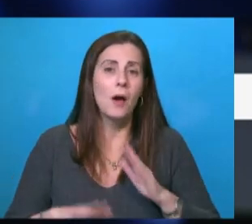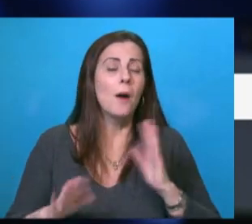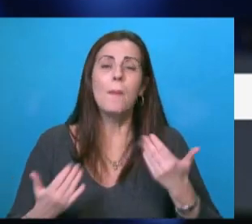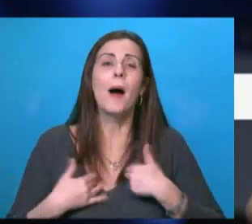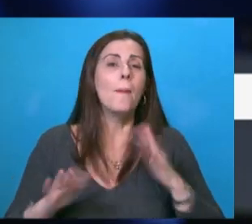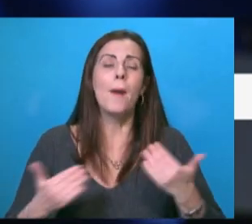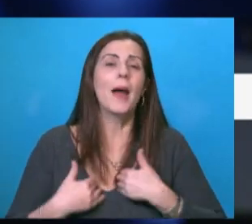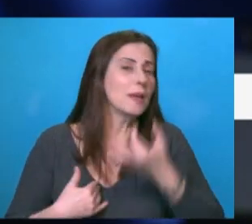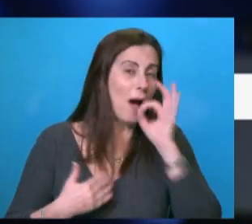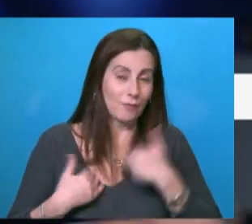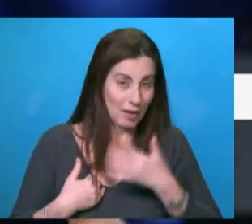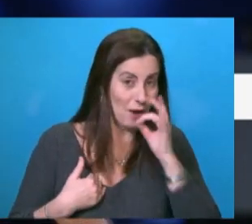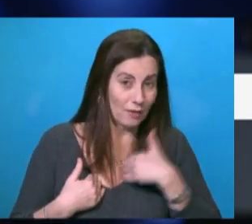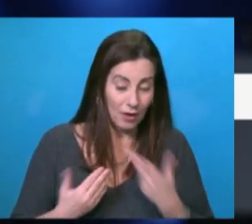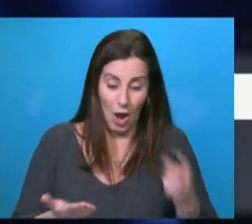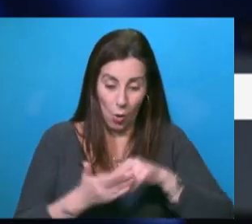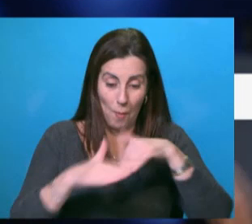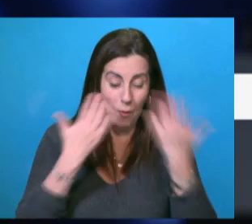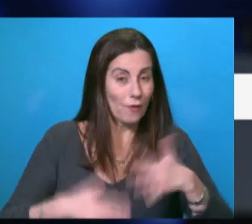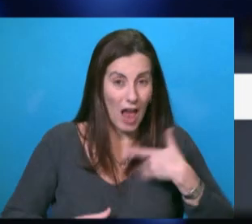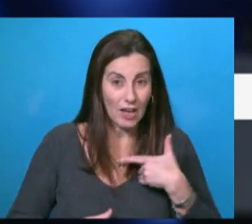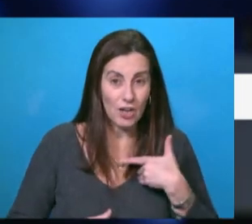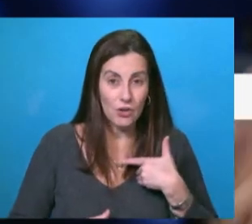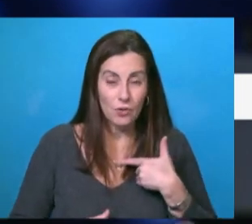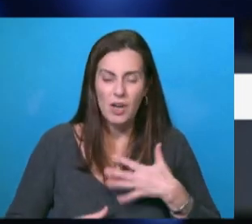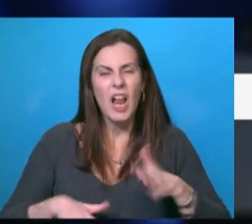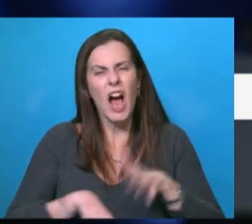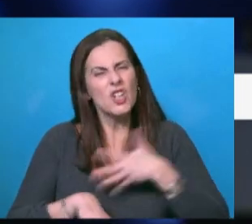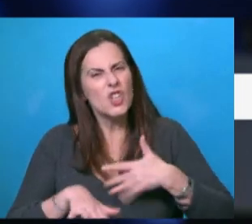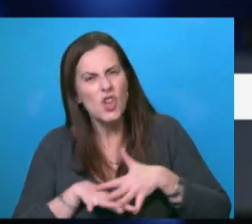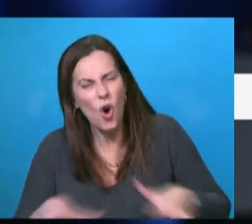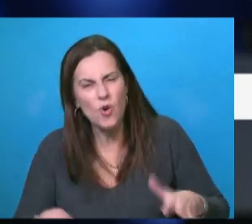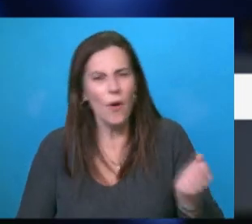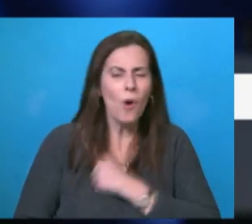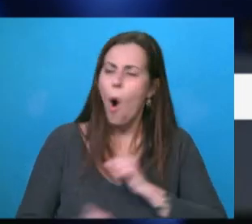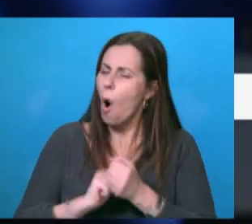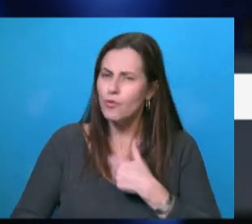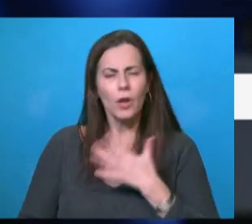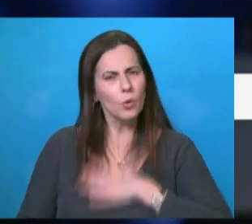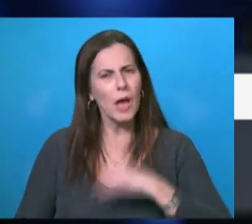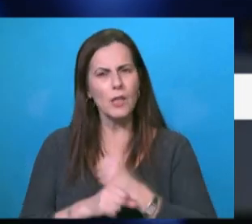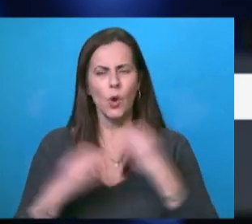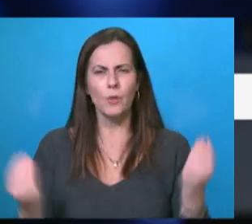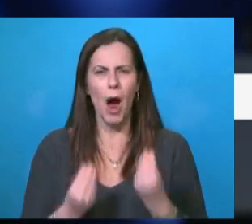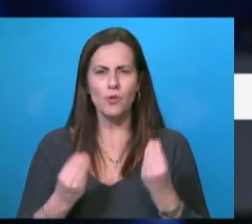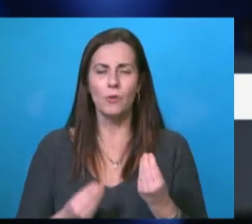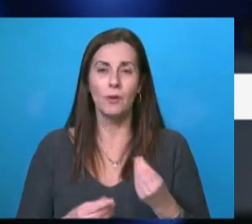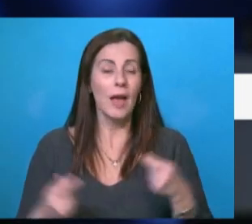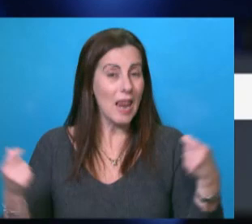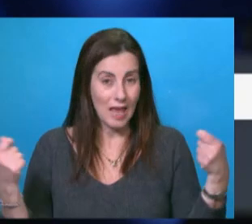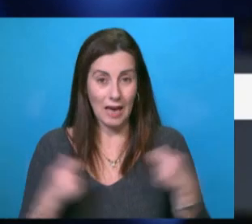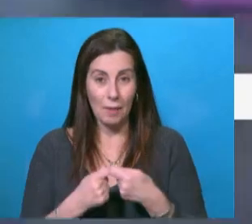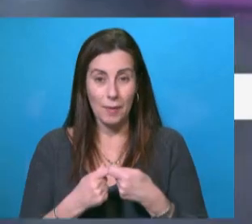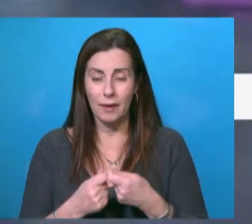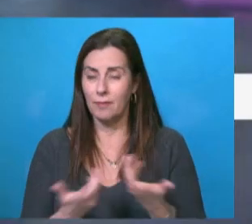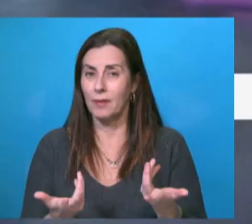מעדיפה? אם אני מעדיפה לקום בבוקר ולהרגיש ייאוש ואומללות, או שאני רוצה לעשות משהו בנידון. עכשיו, לגבי תקשורת,